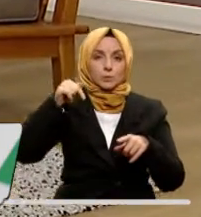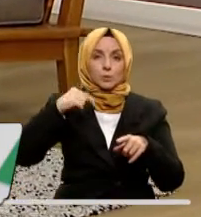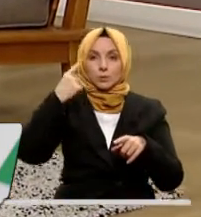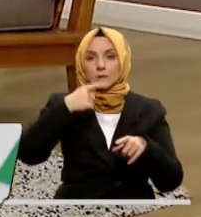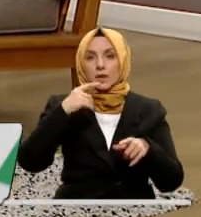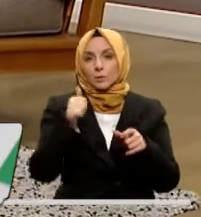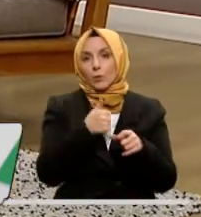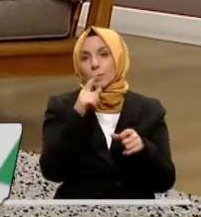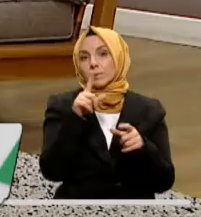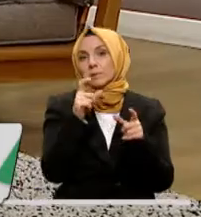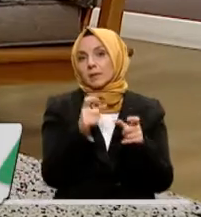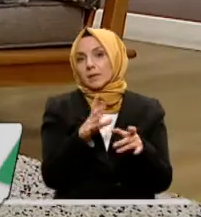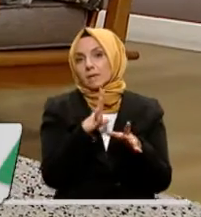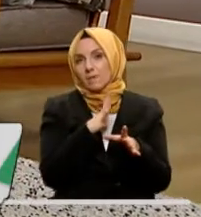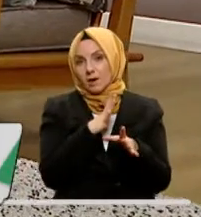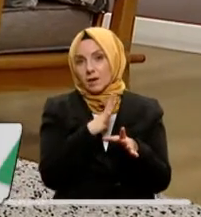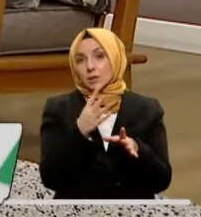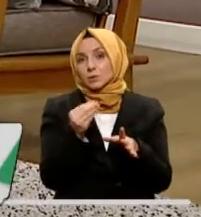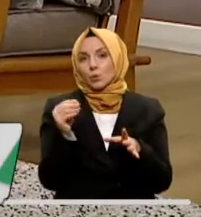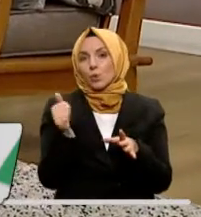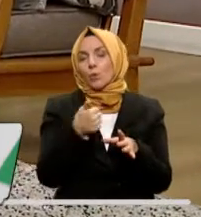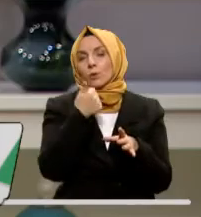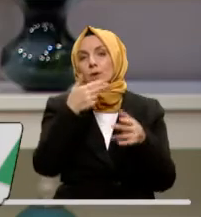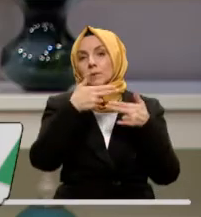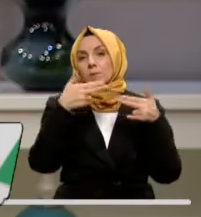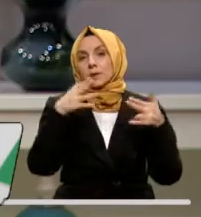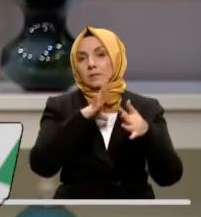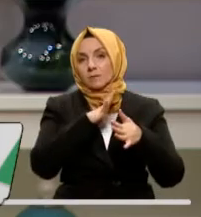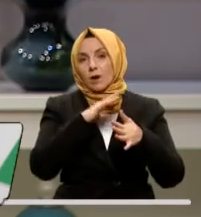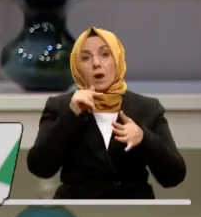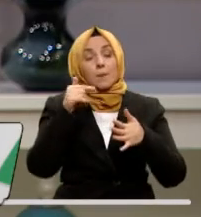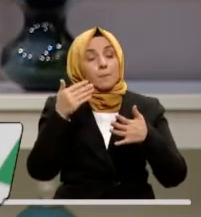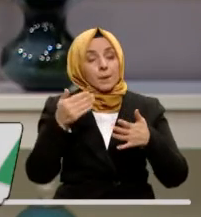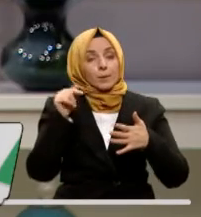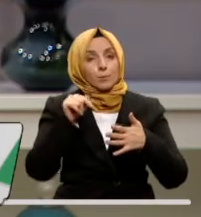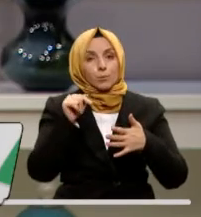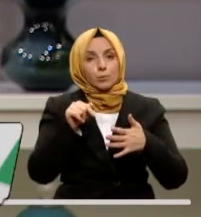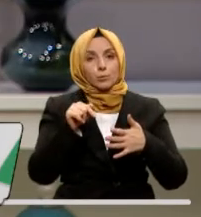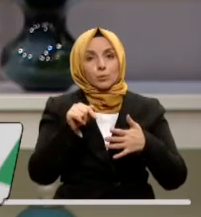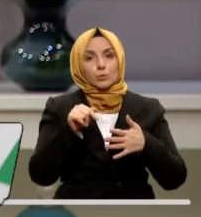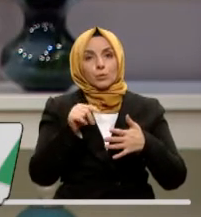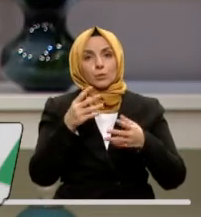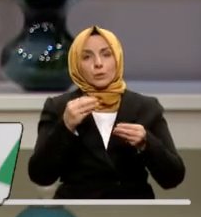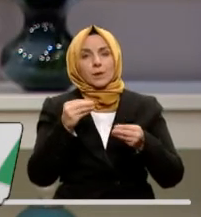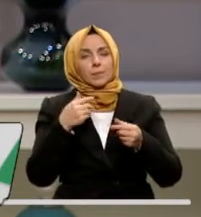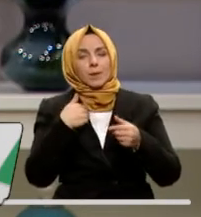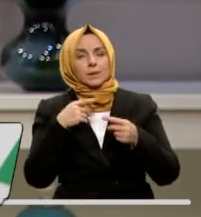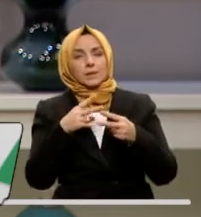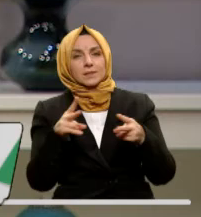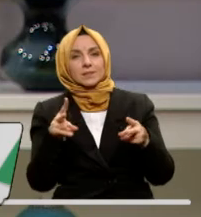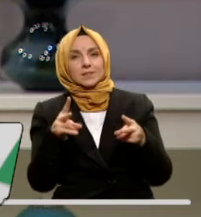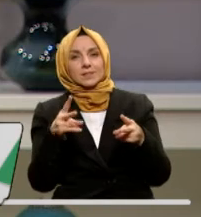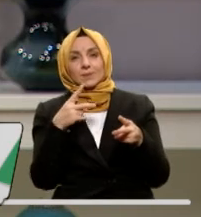kültürümüzü de çok önemli yere sahip zaten de çok önemli başla dene olduğunuz Peki bu manada Ben açılışa da belirtti böyle